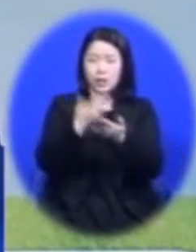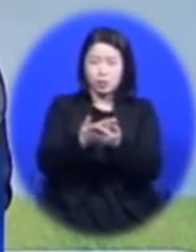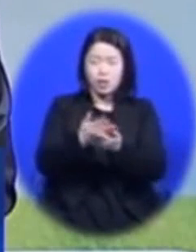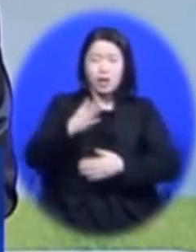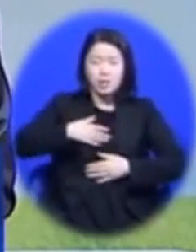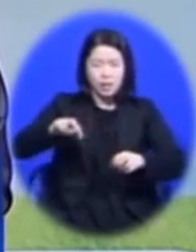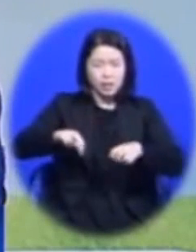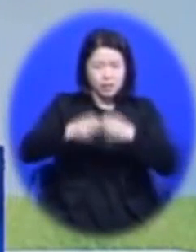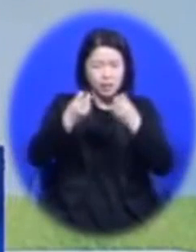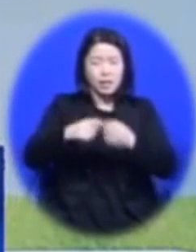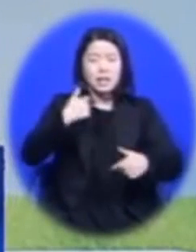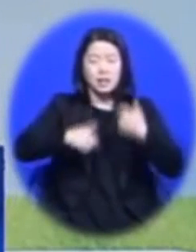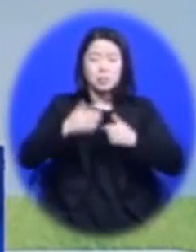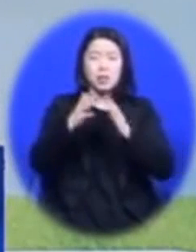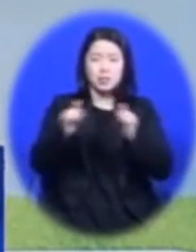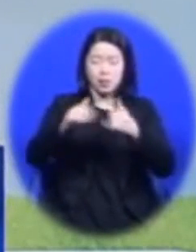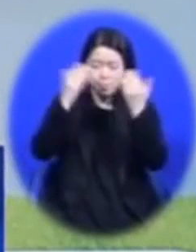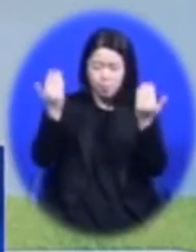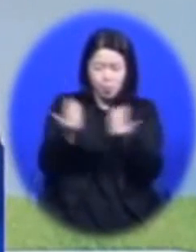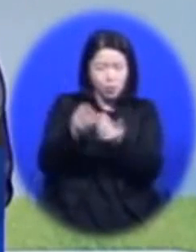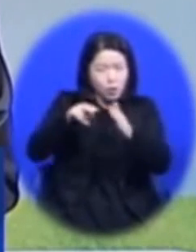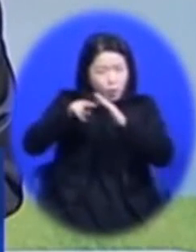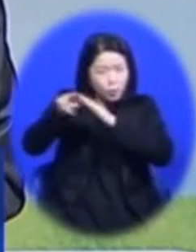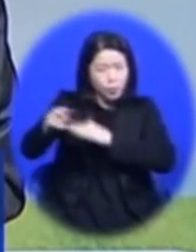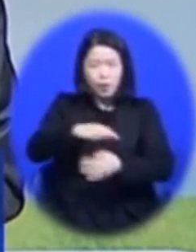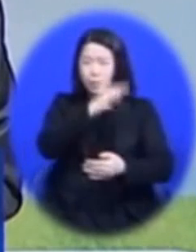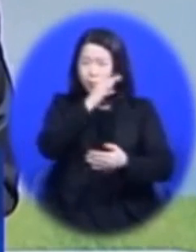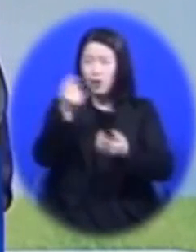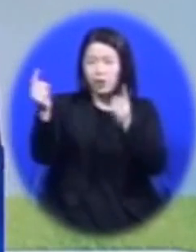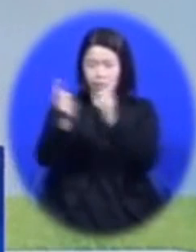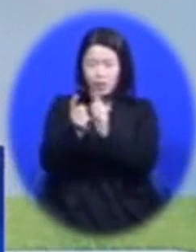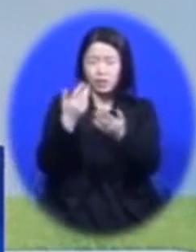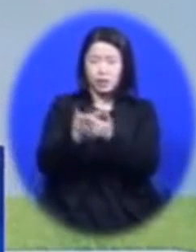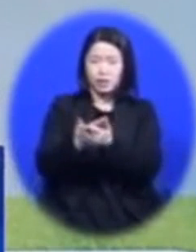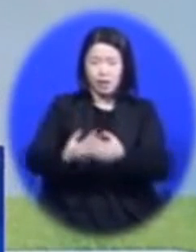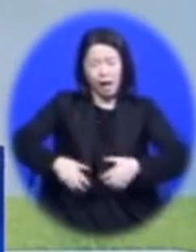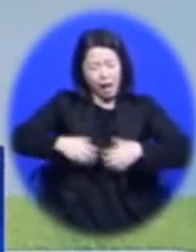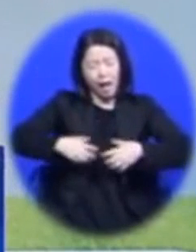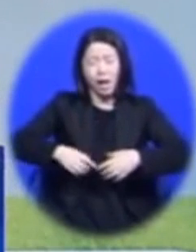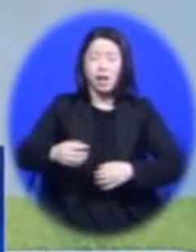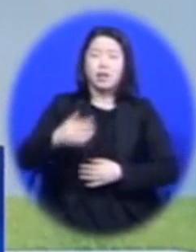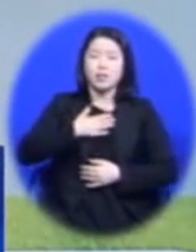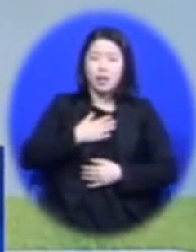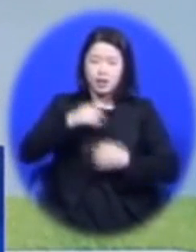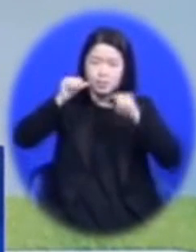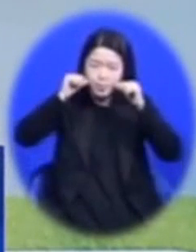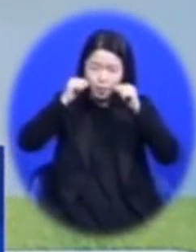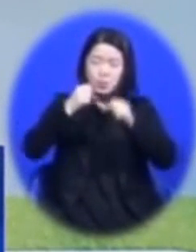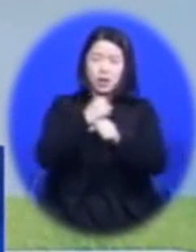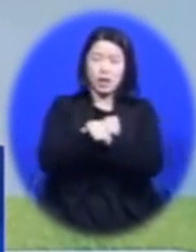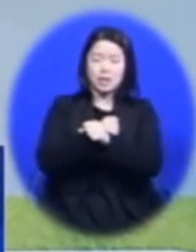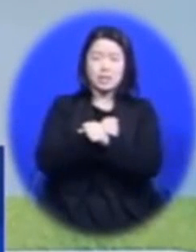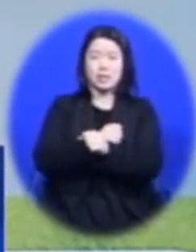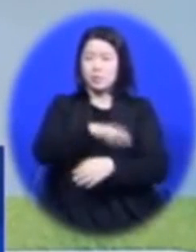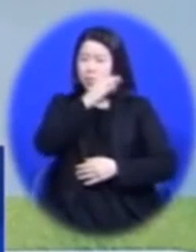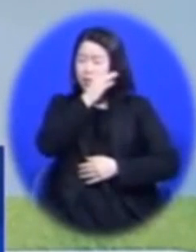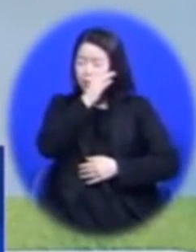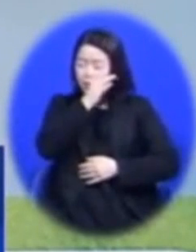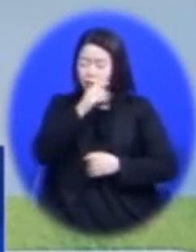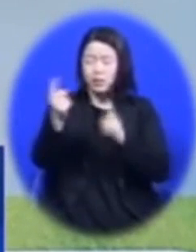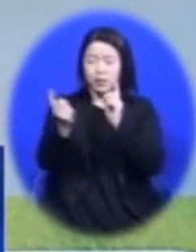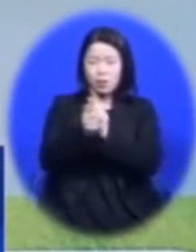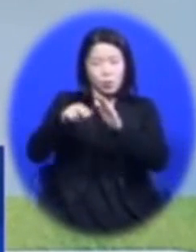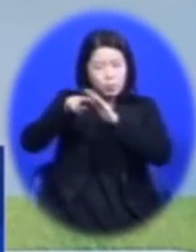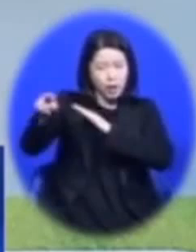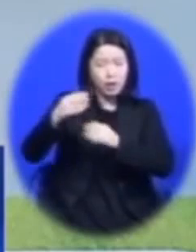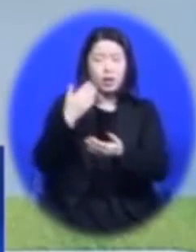재난을 기뻐하는 자들이 모두 물러나서 수모를 당하게 해주십시오. 깔깔대며 나를 조소하는 자들이 창피를 당하고 물러가게